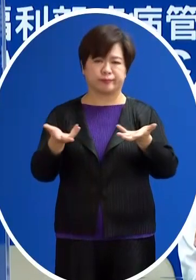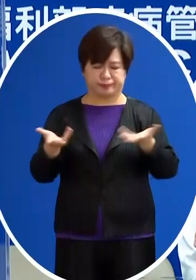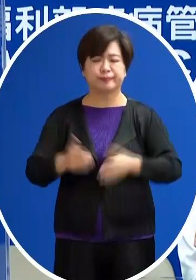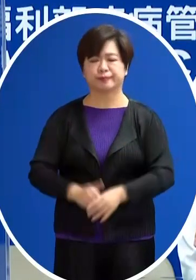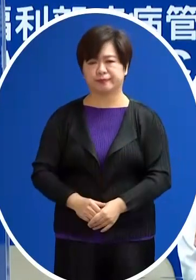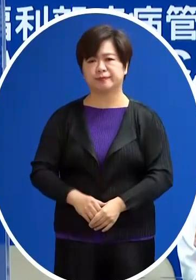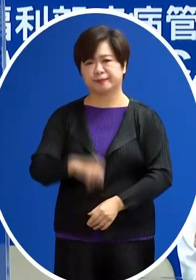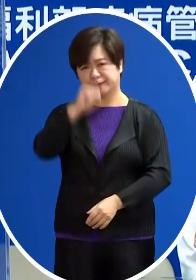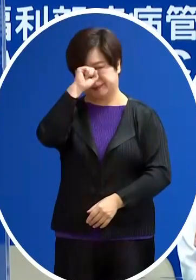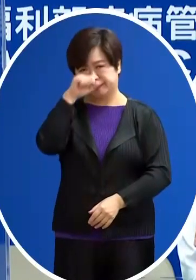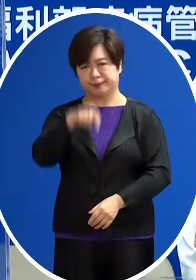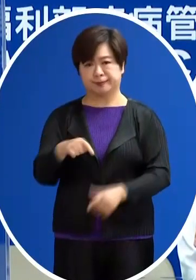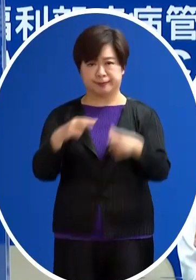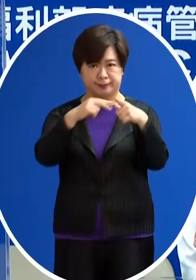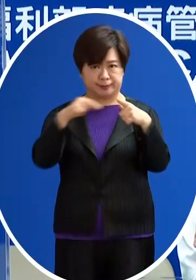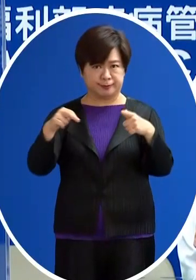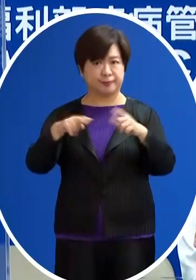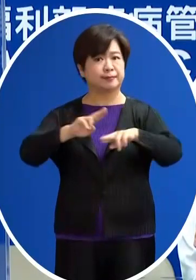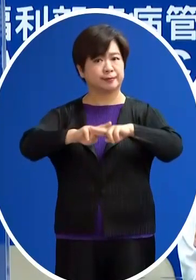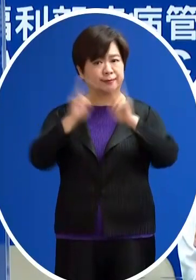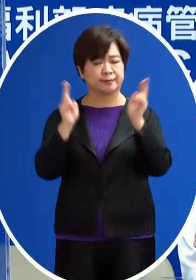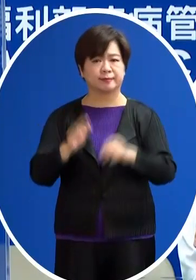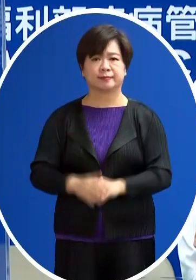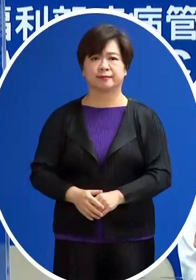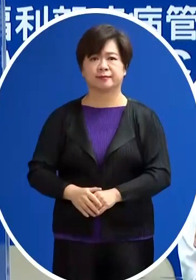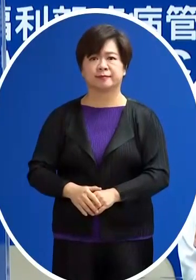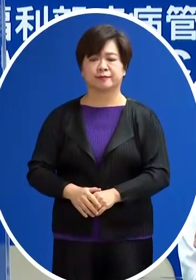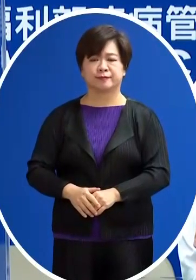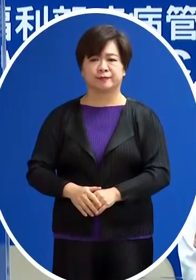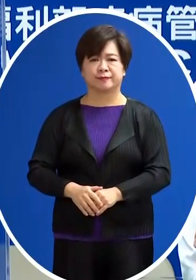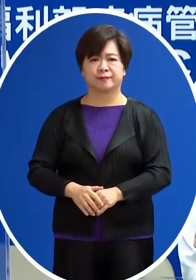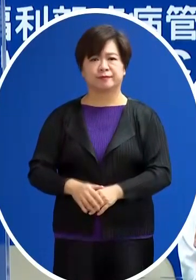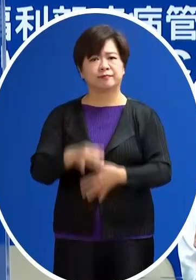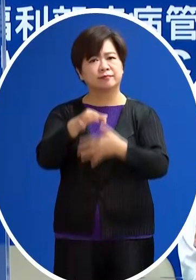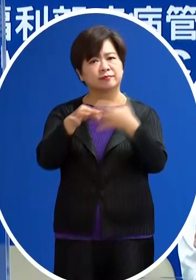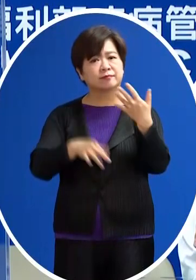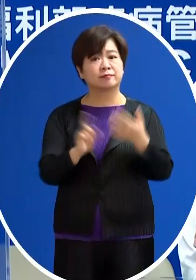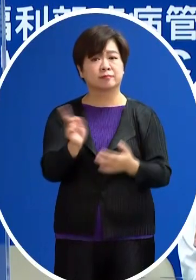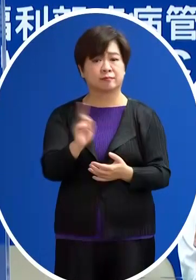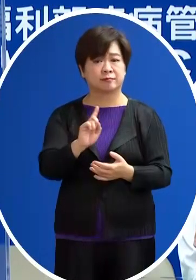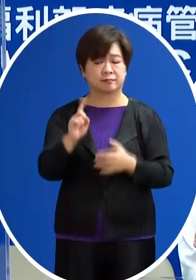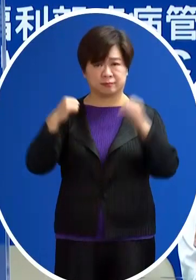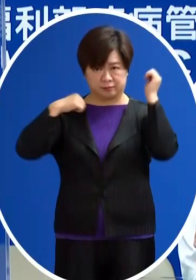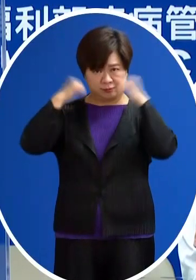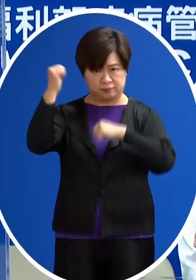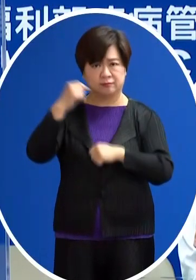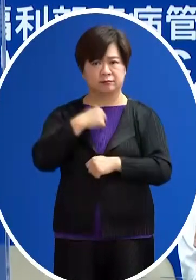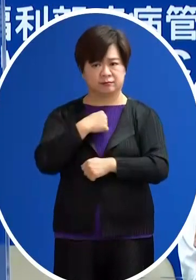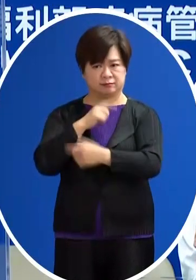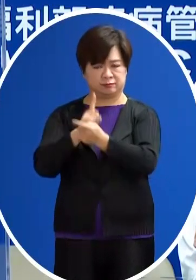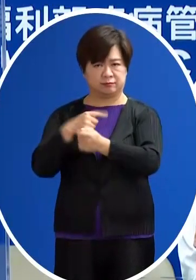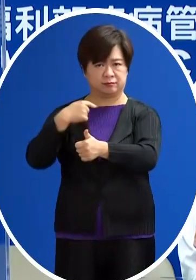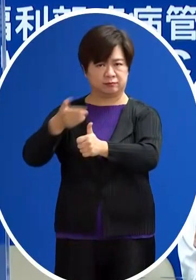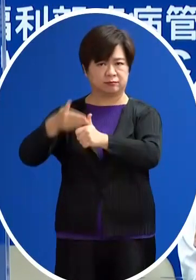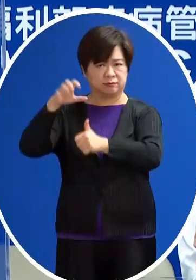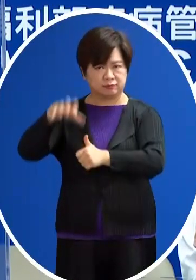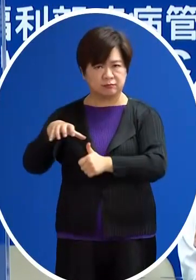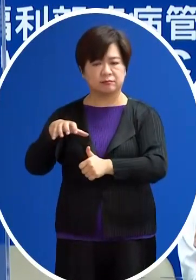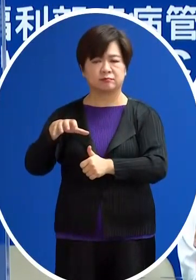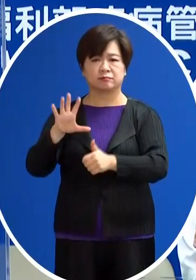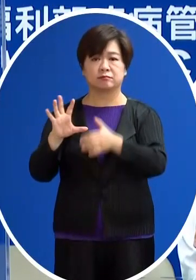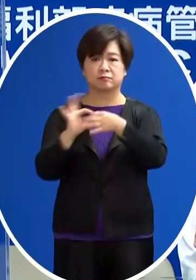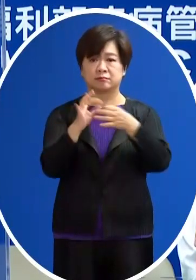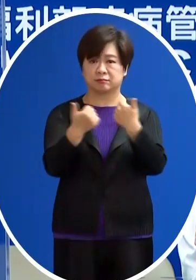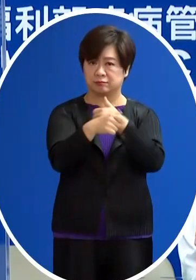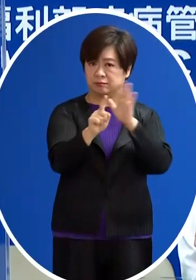池的开放的部分哈。那在泳池的开放的部分，我们今天早上也跟这教育部跟相关的